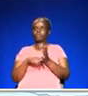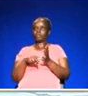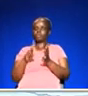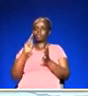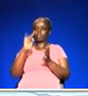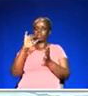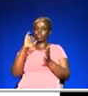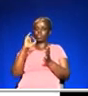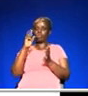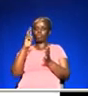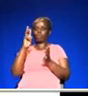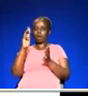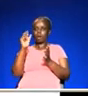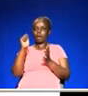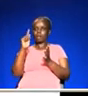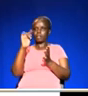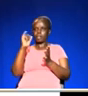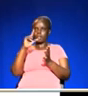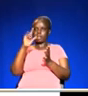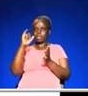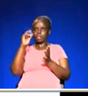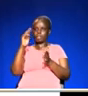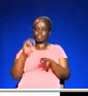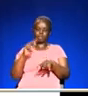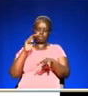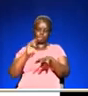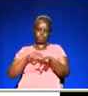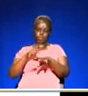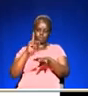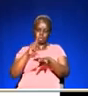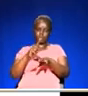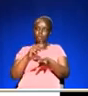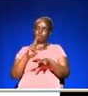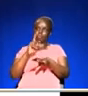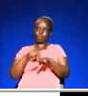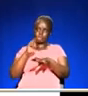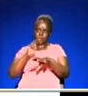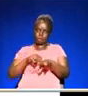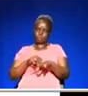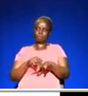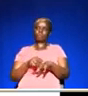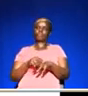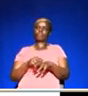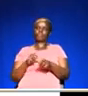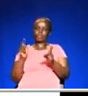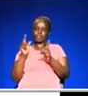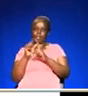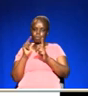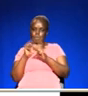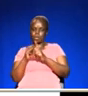Viwakilishi. Pia inaitwa pronauni. Yaani neno ambalo linasimama